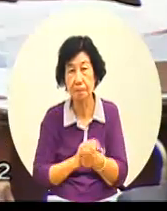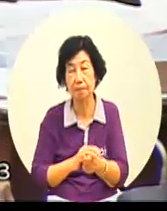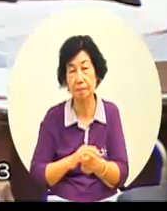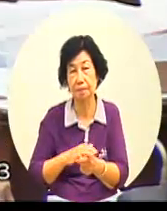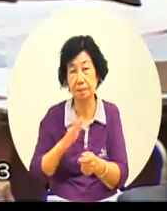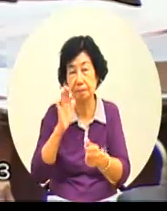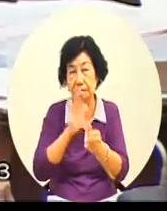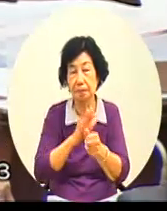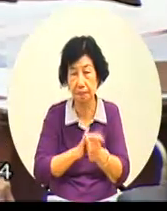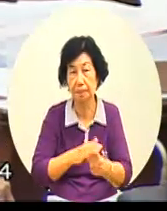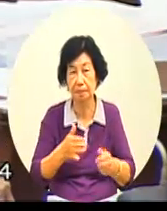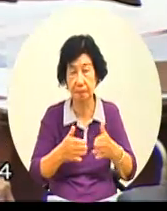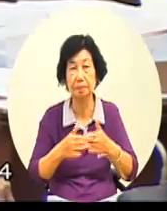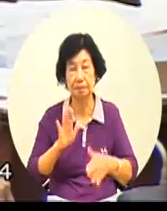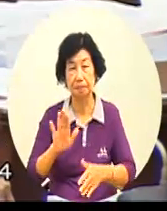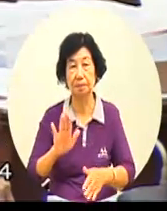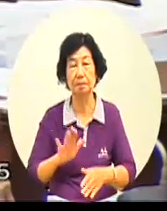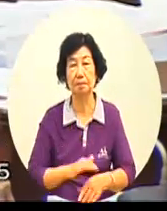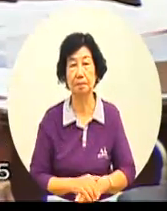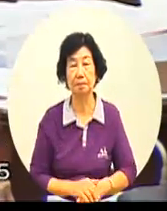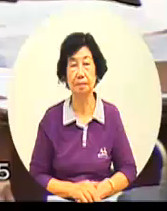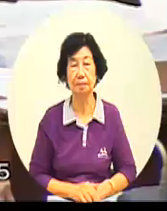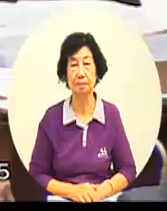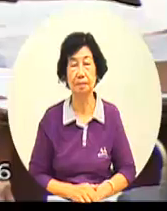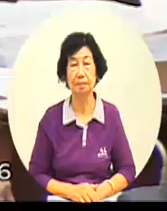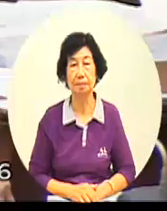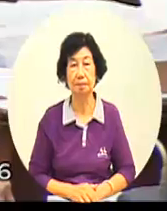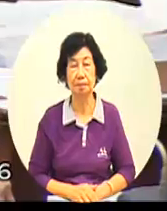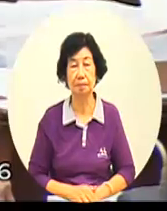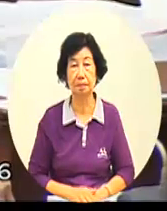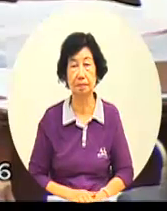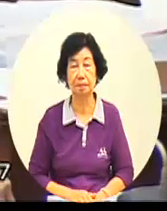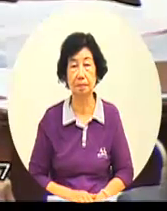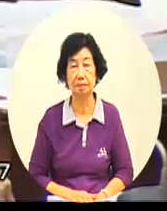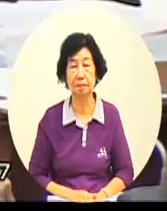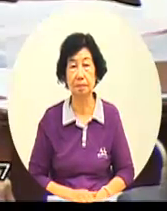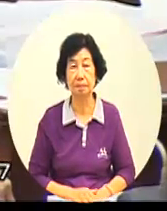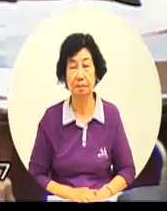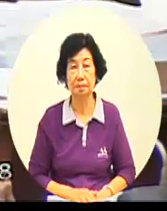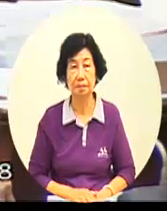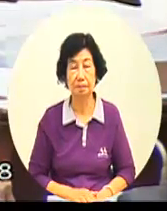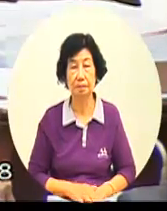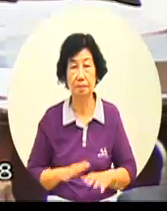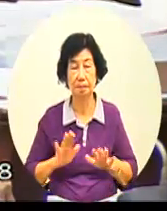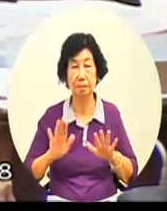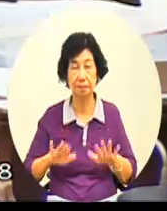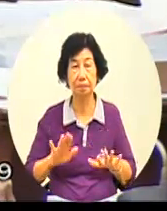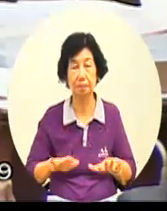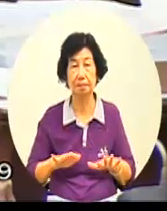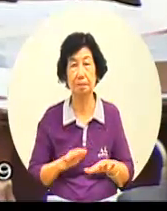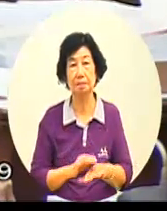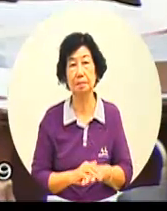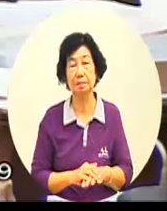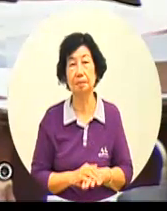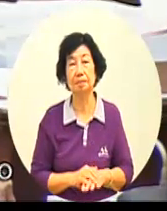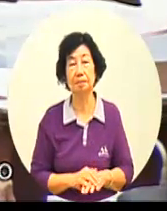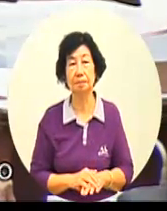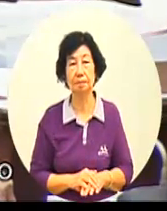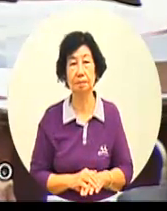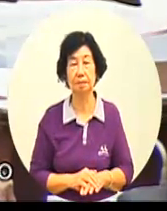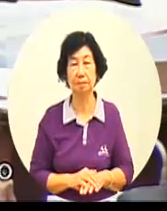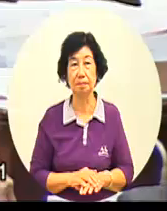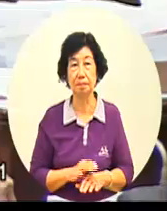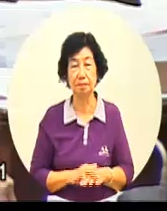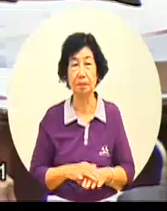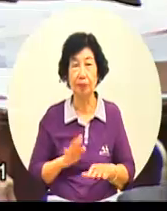大家都认为说，有的是这样讲啦，我们现在目前呢吼，大概是太平无